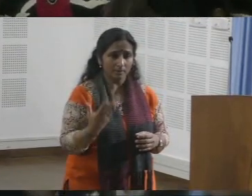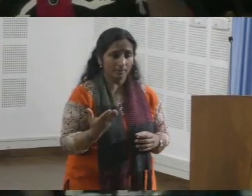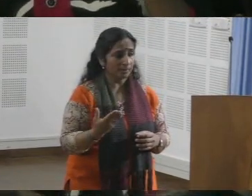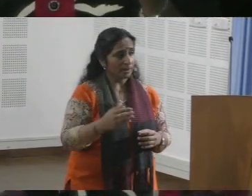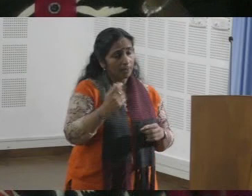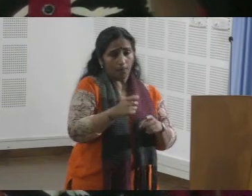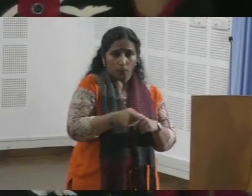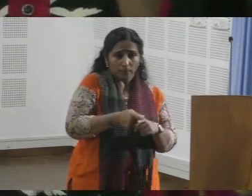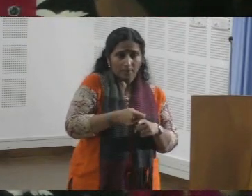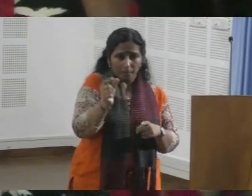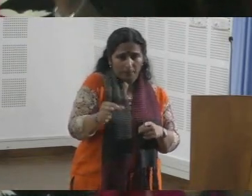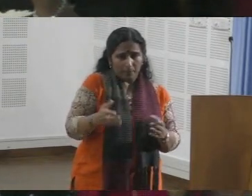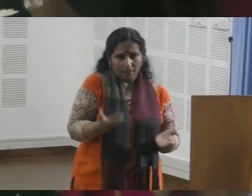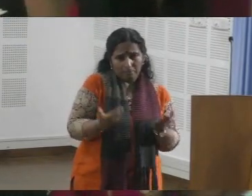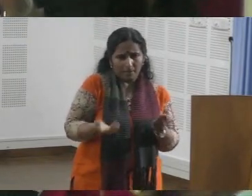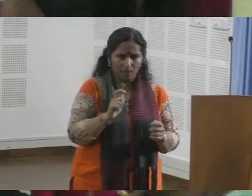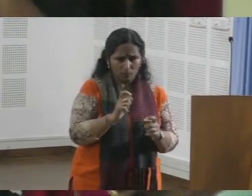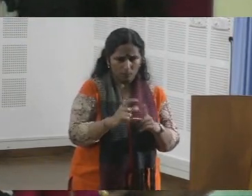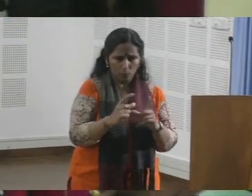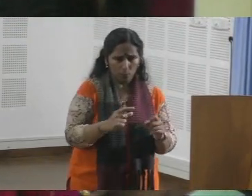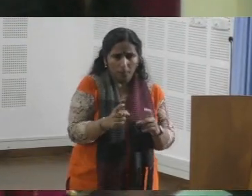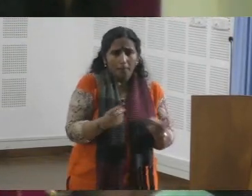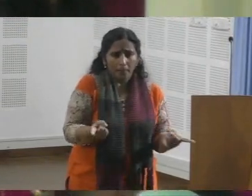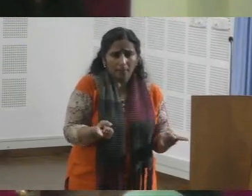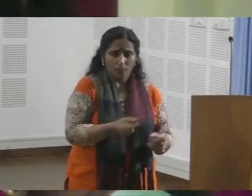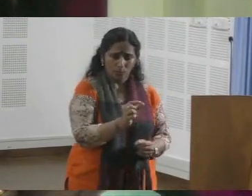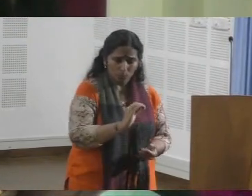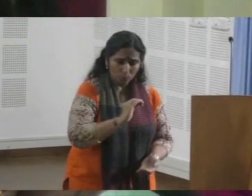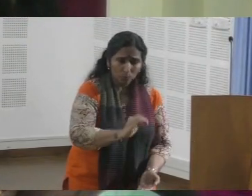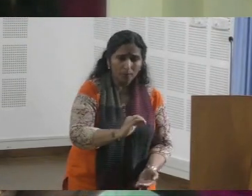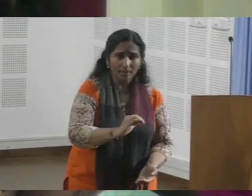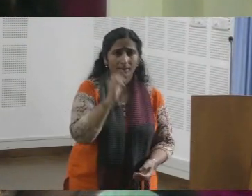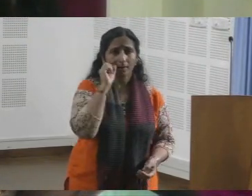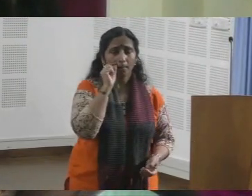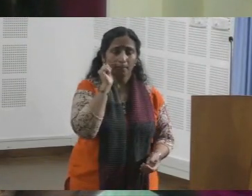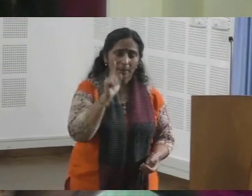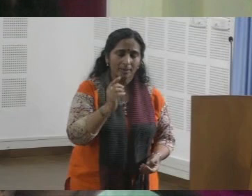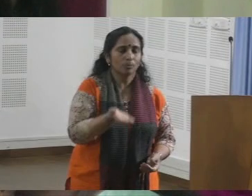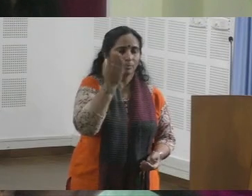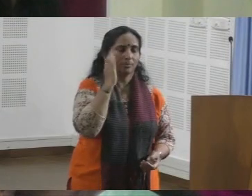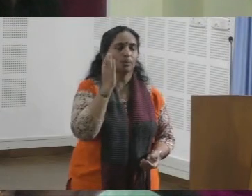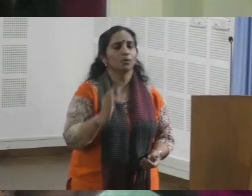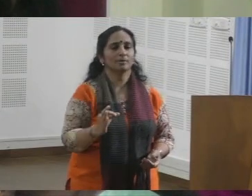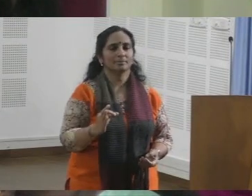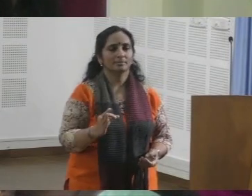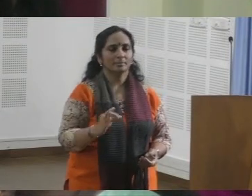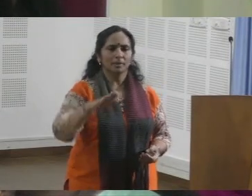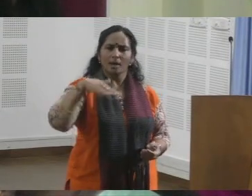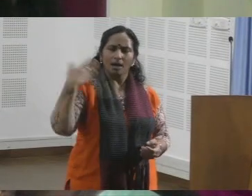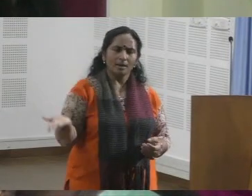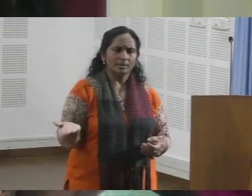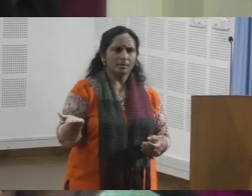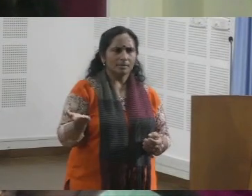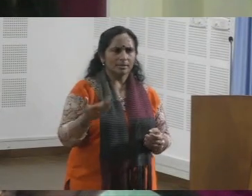അപ്പുറം കുട്ടിക്ക് എത്ര ടൈലർ മെയ്ഡ് ഏത് കാര്യങ്ങൾ ചെയ്യാൻ പറ്റും എന്നുള്ളത് ഒരു പേരൻറ്റ് മാത്രമേ പറ്റത്തുള്ളൂ. നമുക്ക് അവരെ പ്രൊഫഷണലി ഗൈഡ് ചെയ്യുകയും പ്രിൻസിപ്പിൾസ്